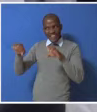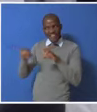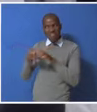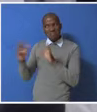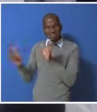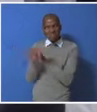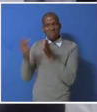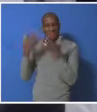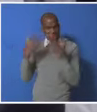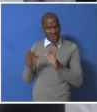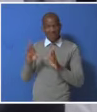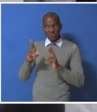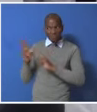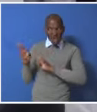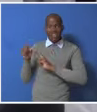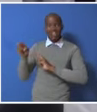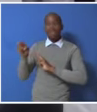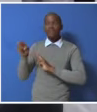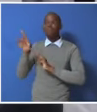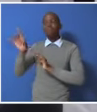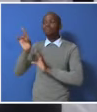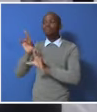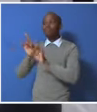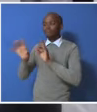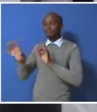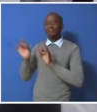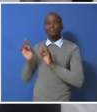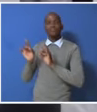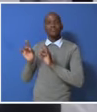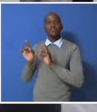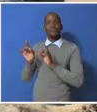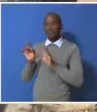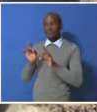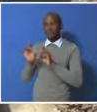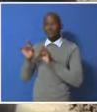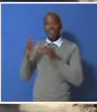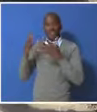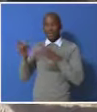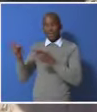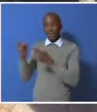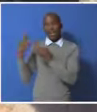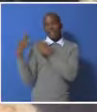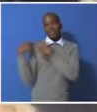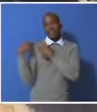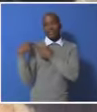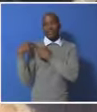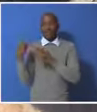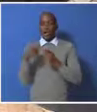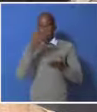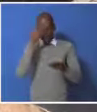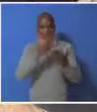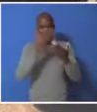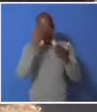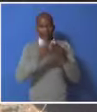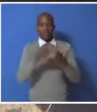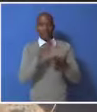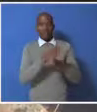heditse ba na le ditlankana tsa go aga ba e leng gore nne bone ba e leng gore ba